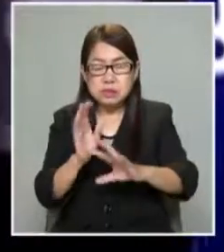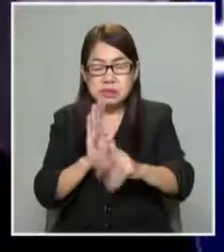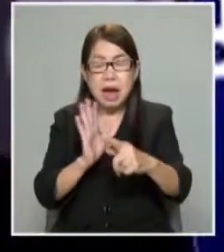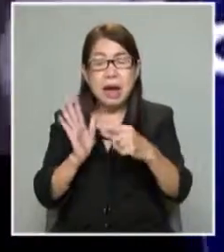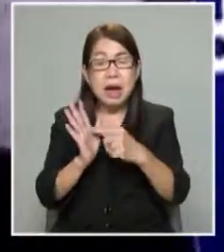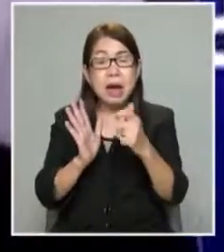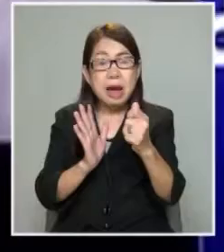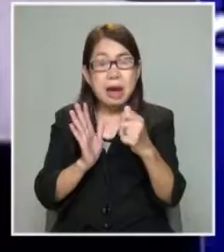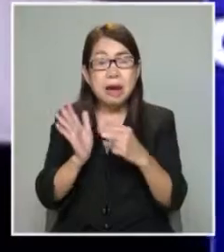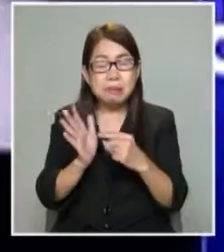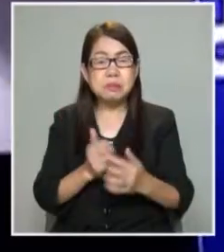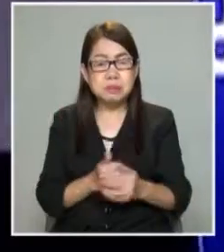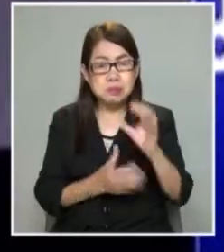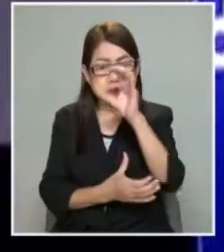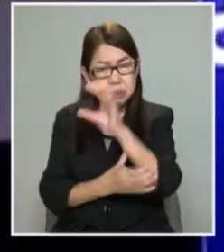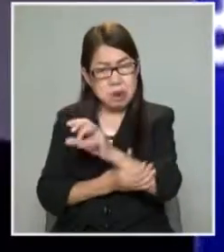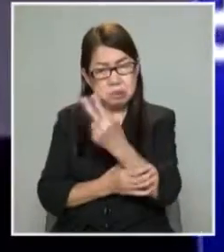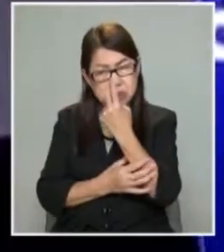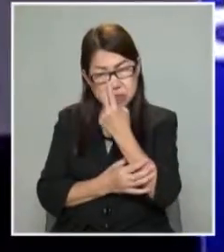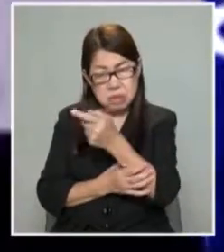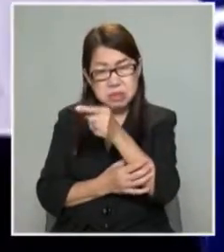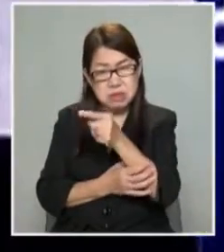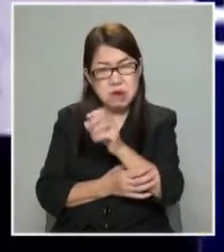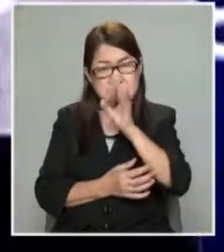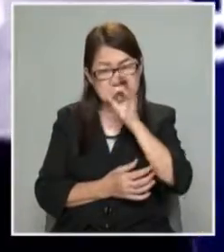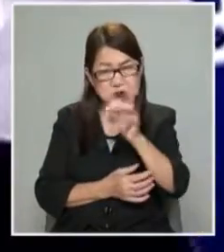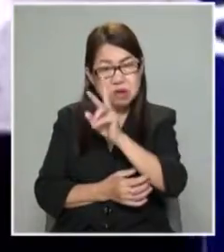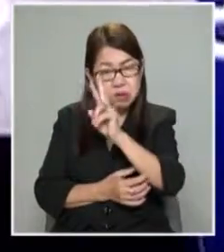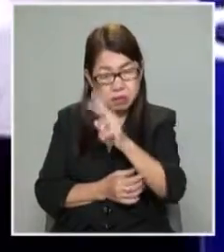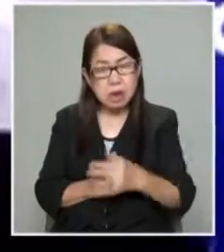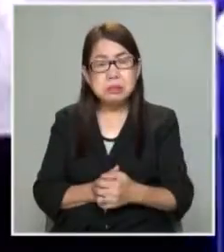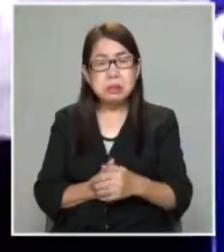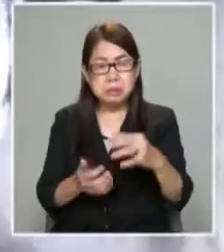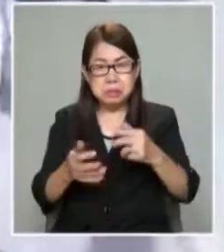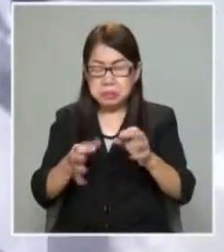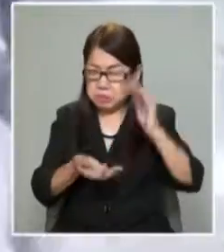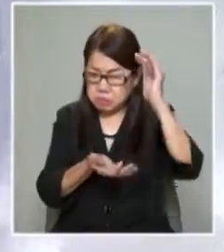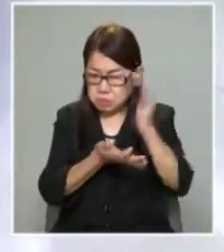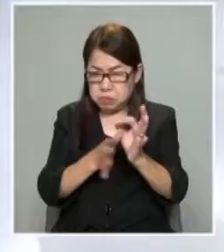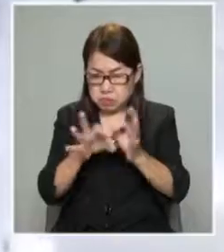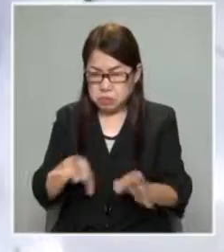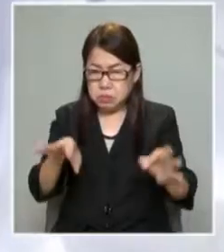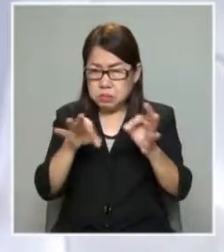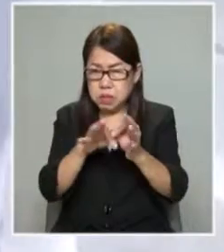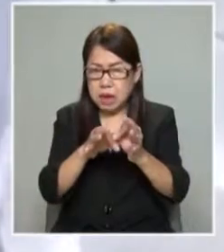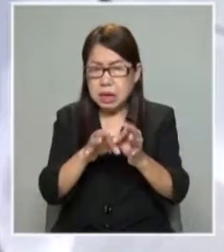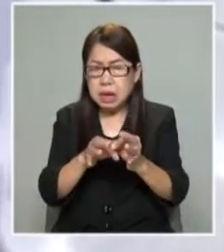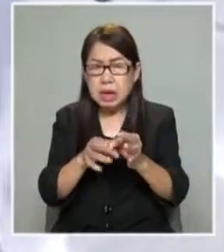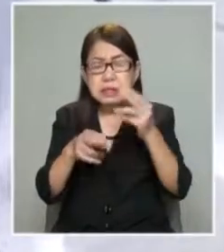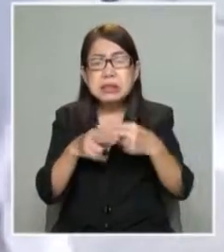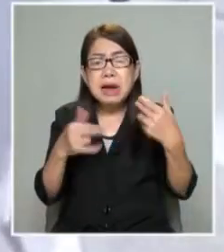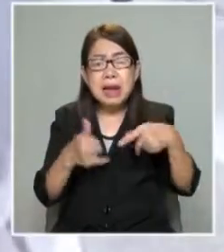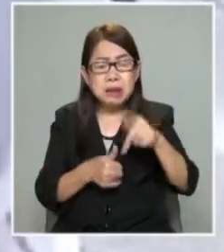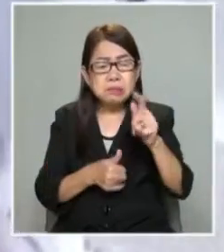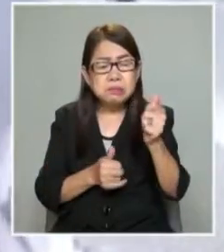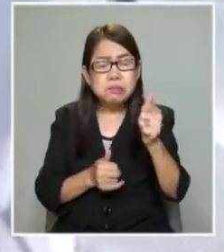การข่มขู่พยานยังเป็นอีกหนึ่งประเด็นที่ตำรวจให้ความสำคัญกับคดีของน้องปอนนักศึกษามหาวิทยาลัยศิลปาก